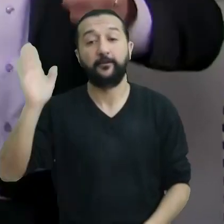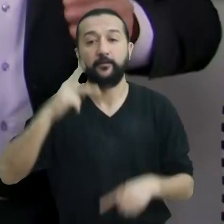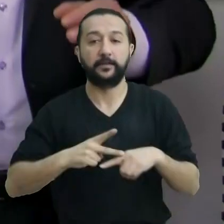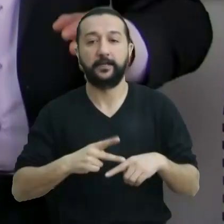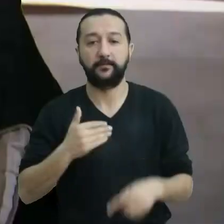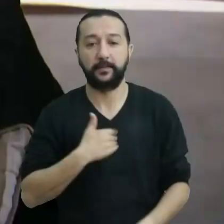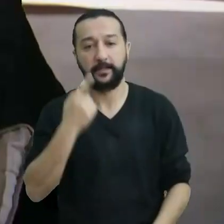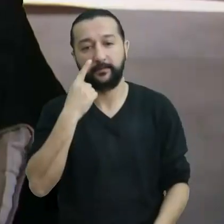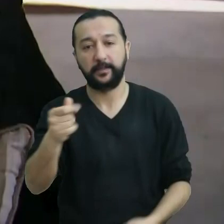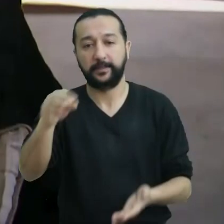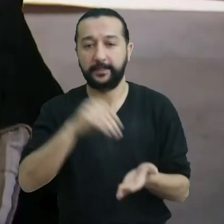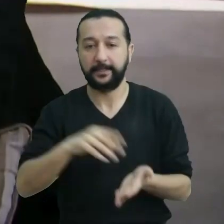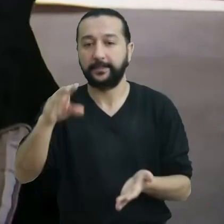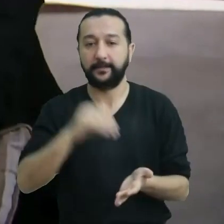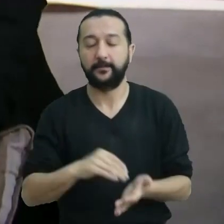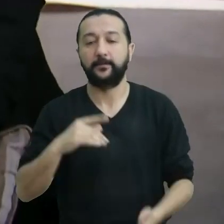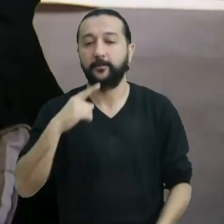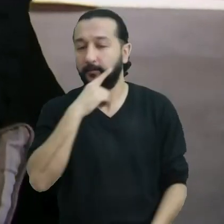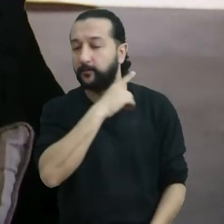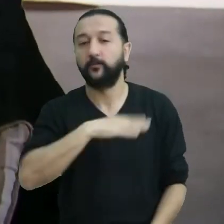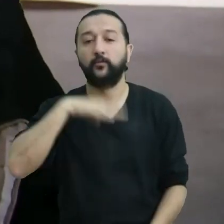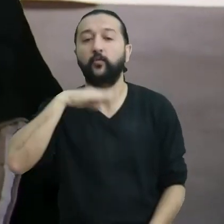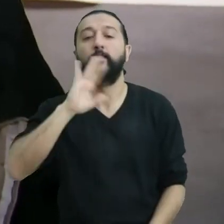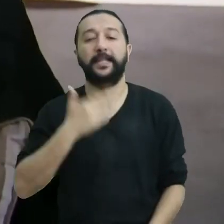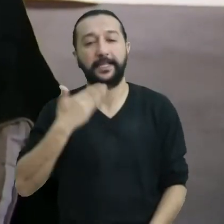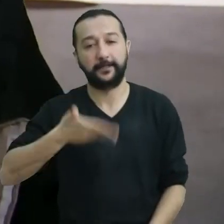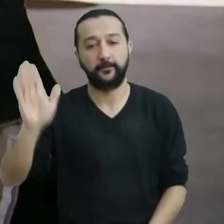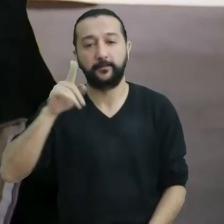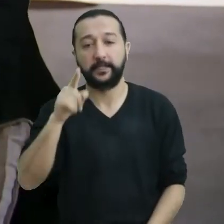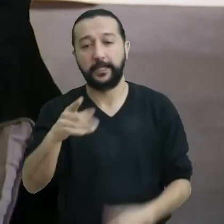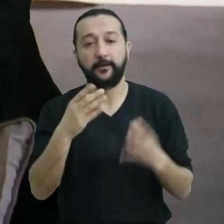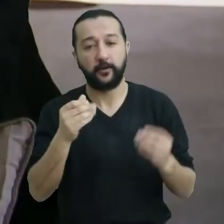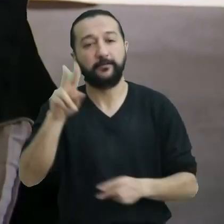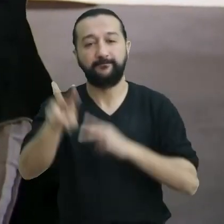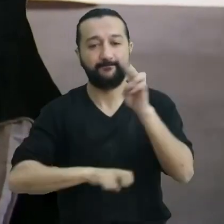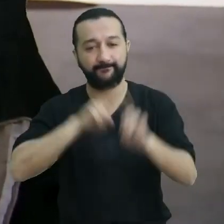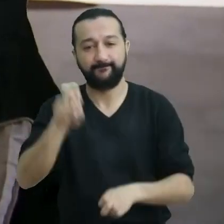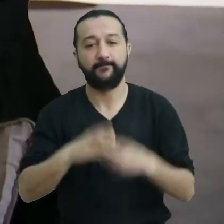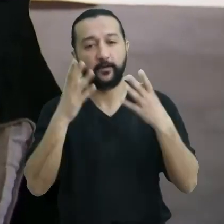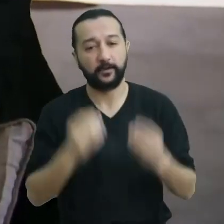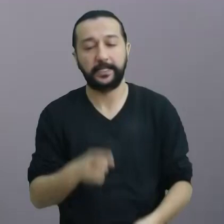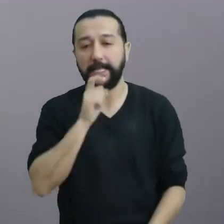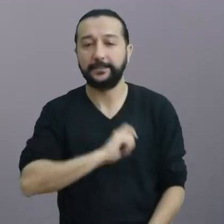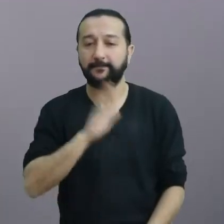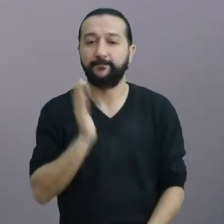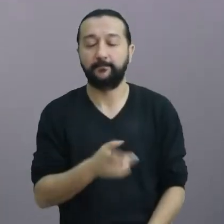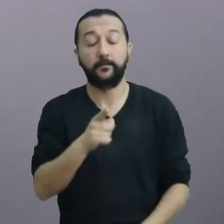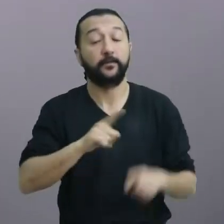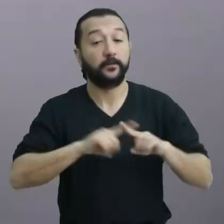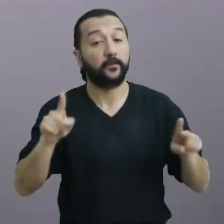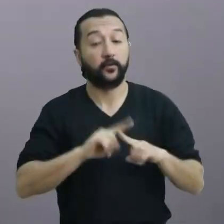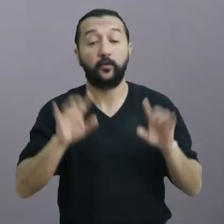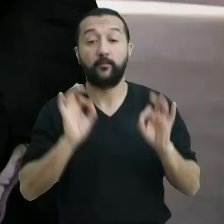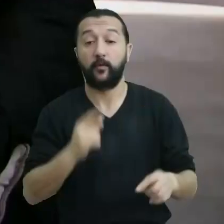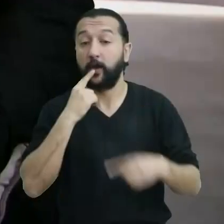Zarp. Bahşişlerine doyamadan gidiyorum. Daha seni çok tırtıklayacaktım biliyor musun? Yok.